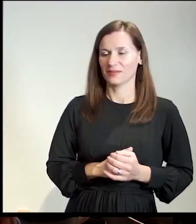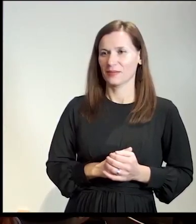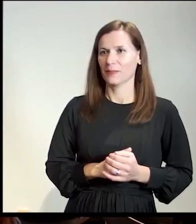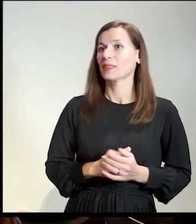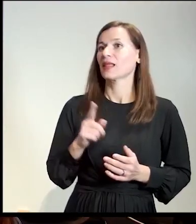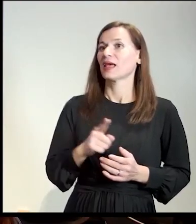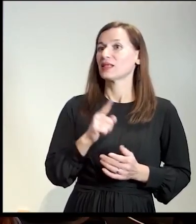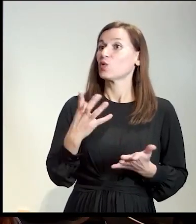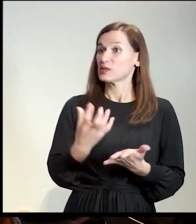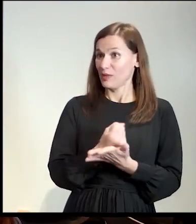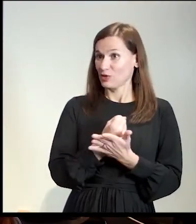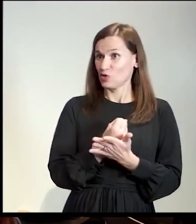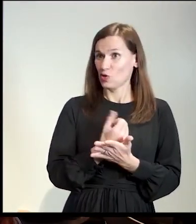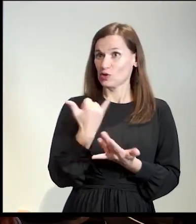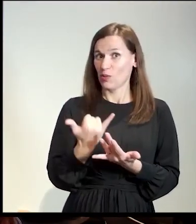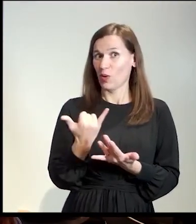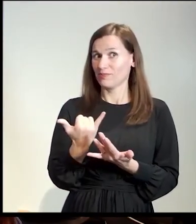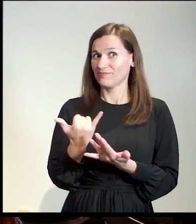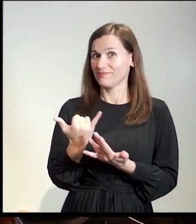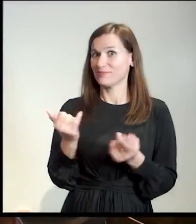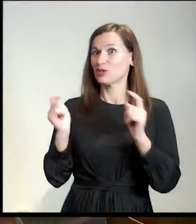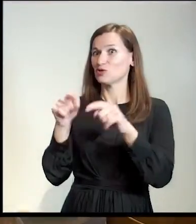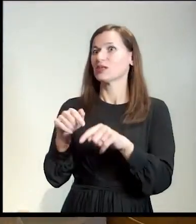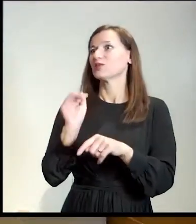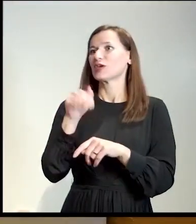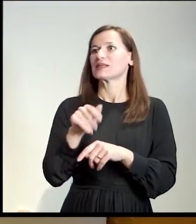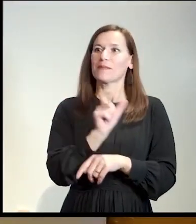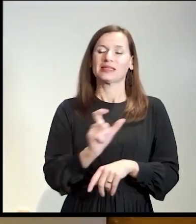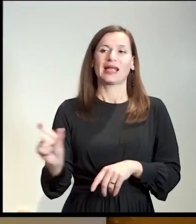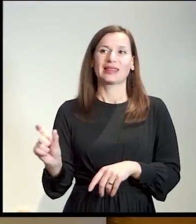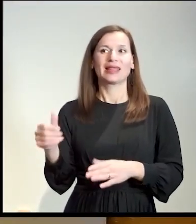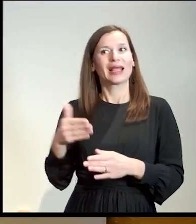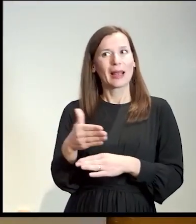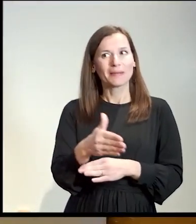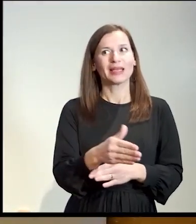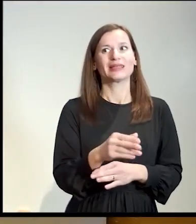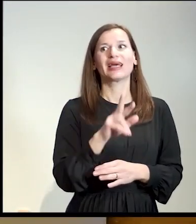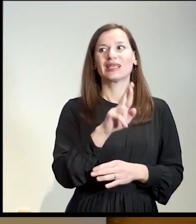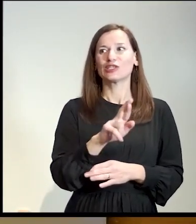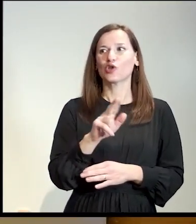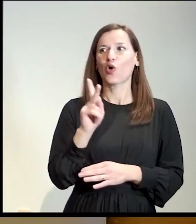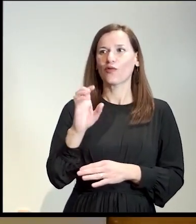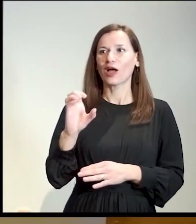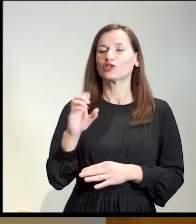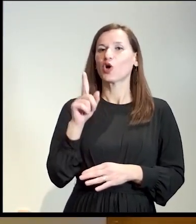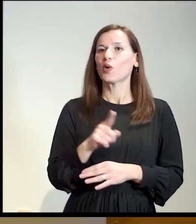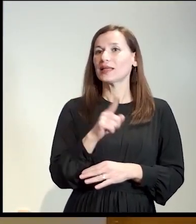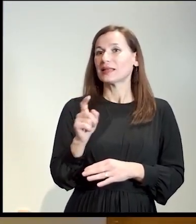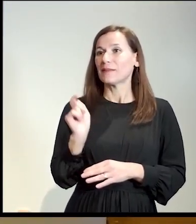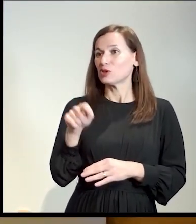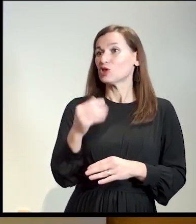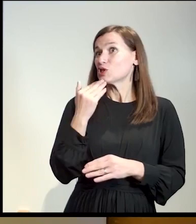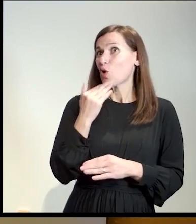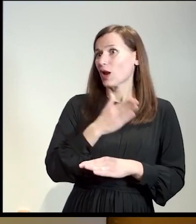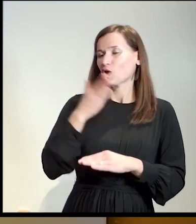In uspešno smo pripotovali skozi besedni labirint Rista Kovačeva in prispeli skoraj do konca